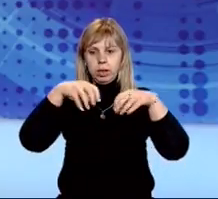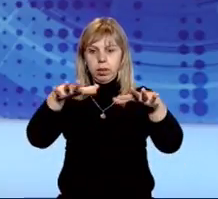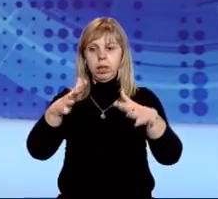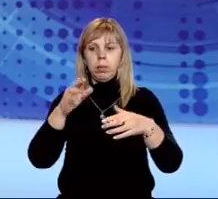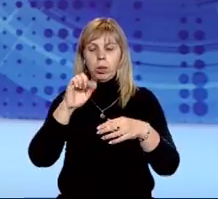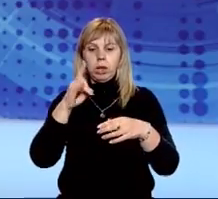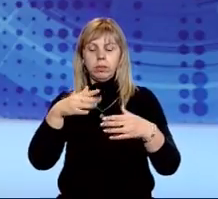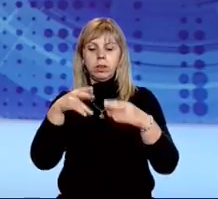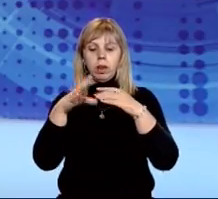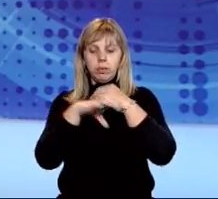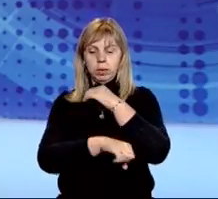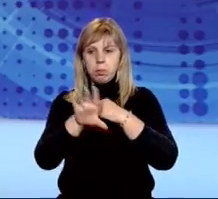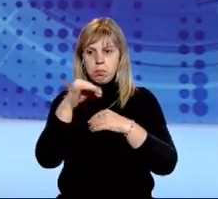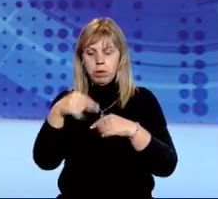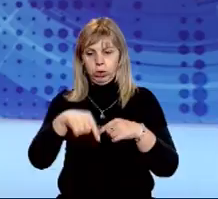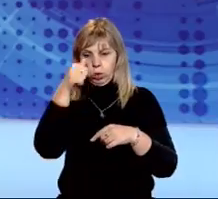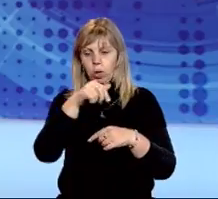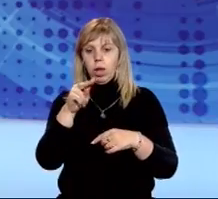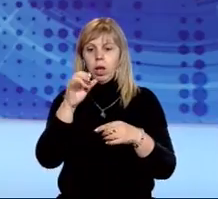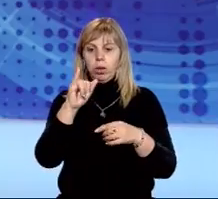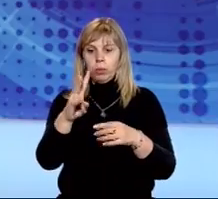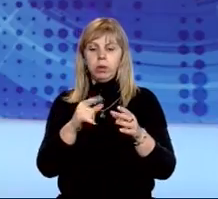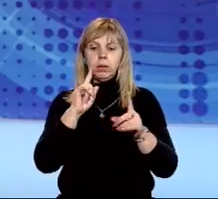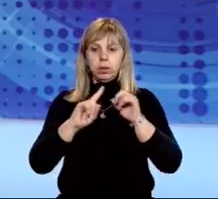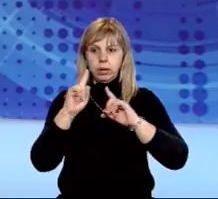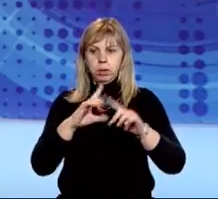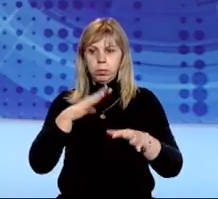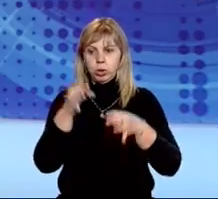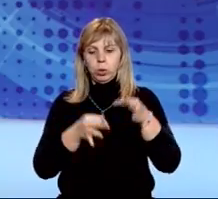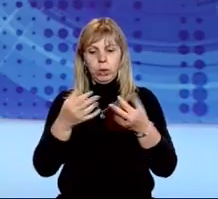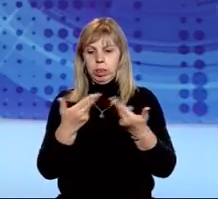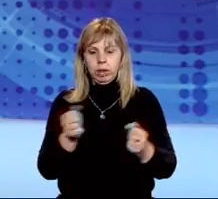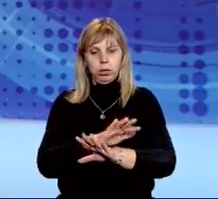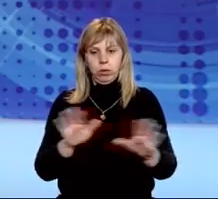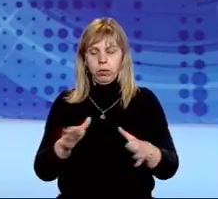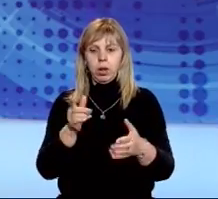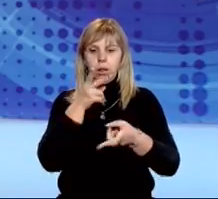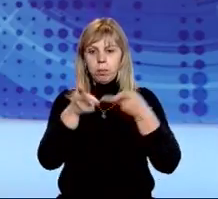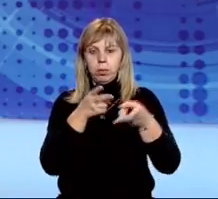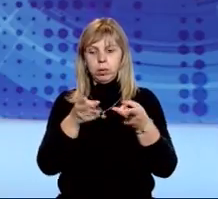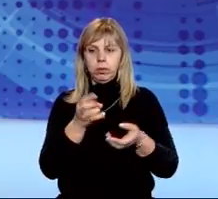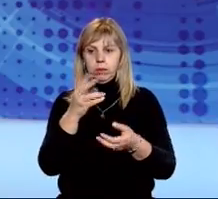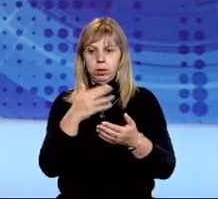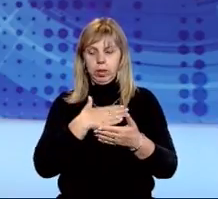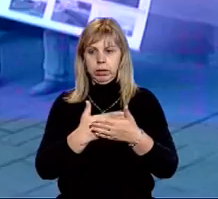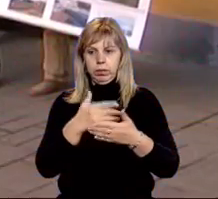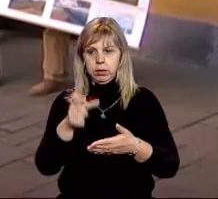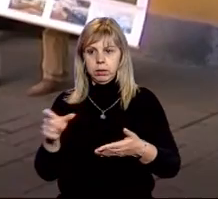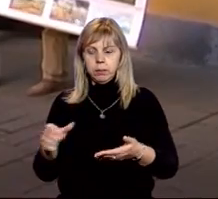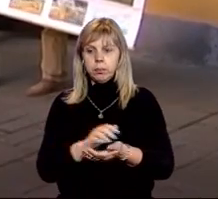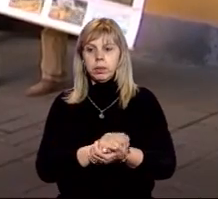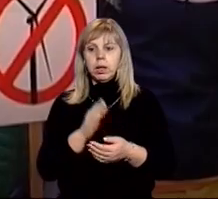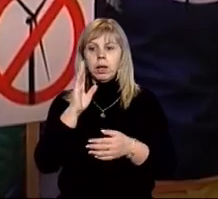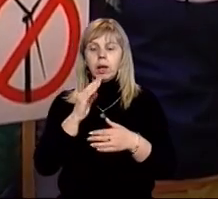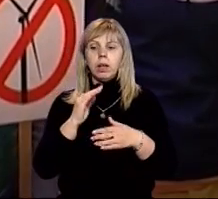хребті наприкінці травня цього року. У червні відбулося засідання. Суд не задовольнив позов активістів. Ранок